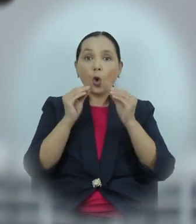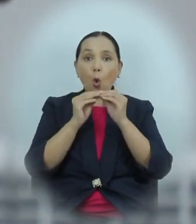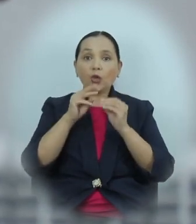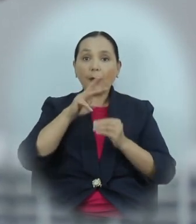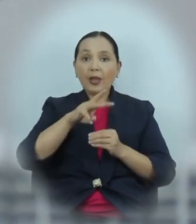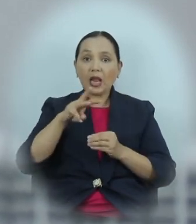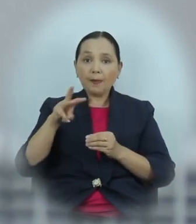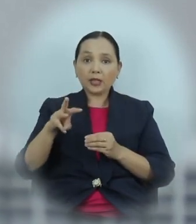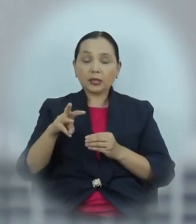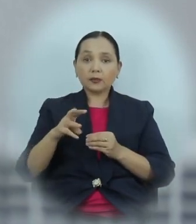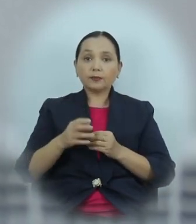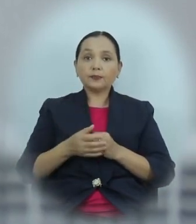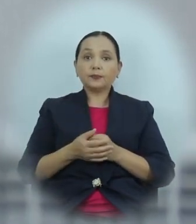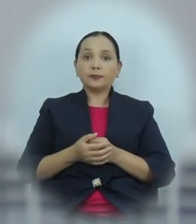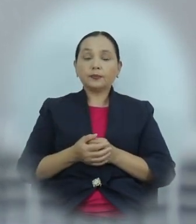mm.